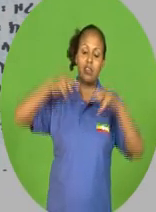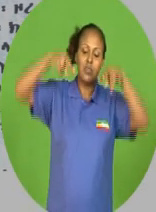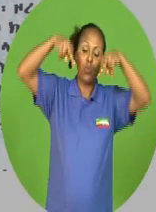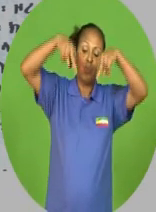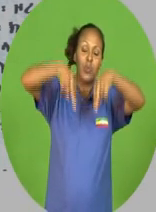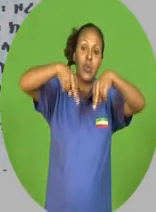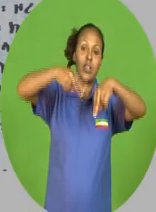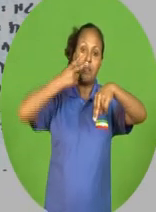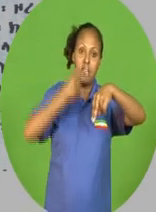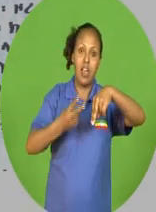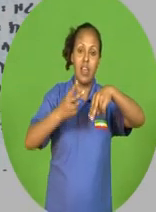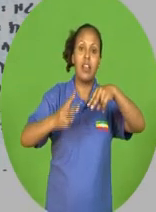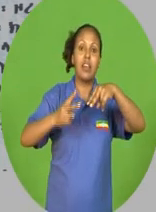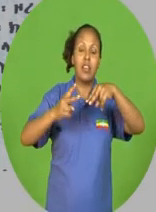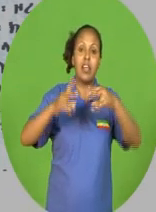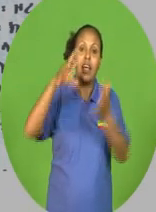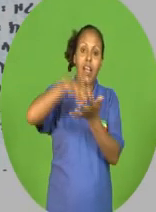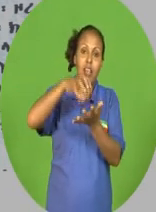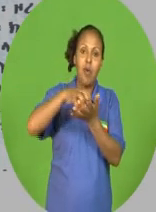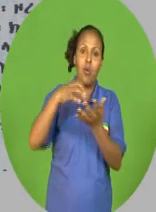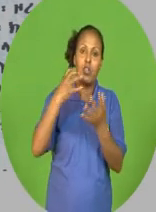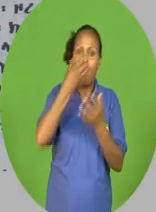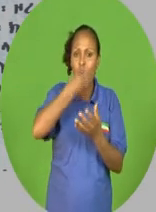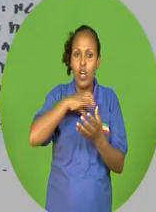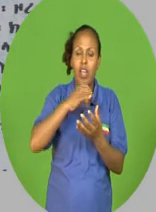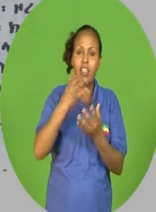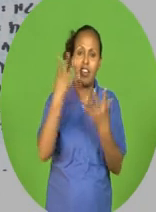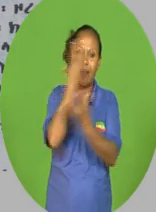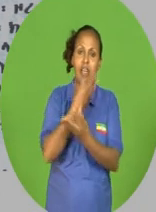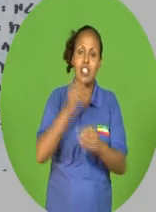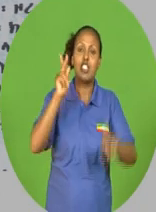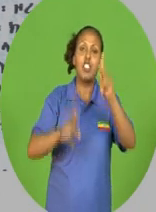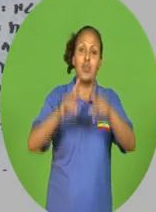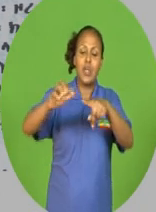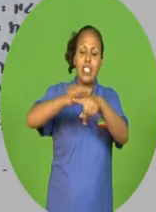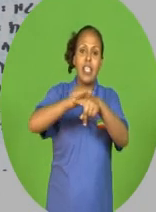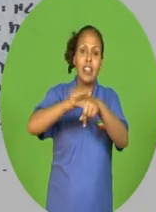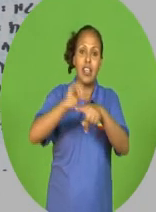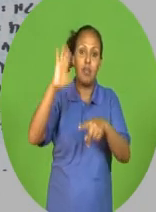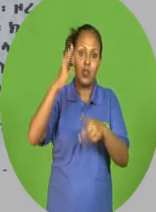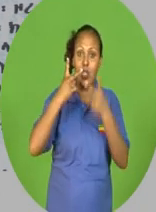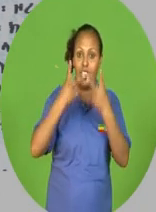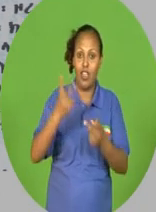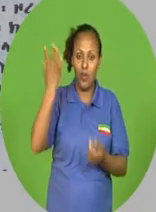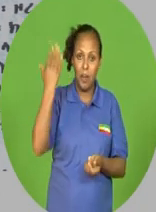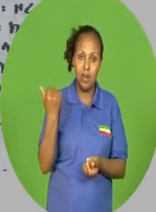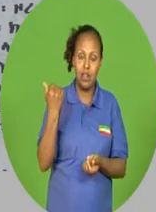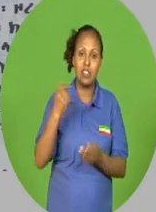አገሮች ዘቅዝቆ የሚያሳይ ከተማው የሞቀ የደመቀ ህዝቡ የሰለጠነ መስሎ ይታየው